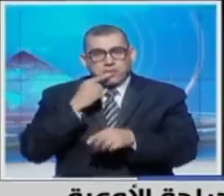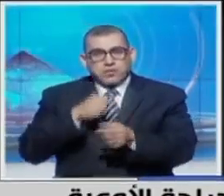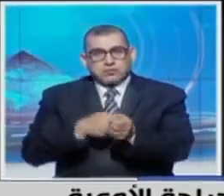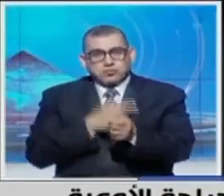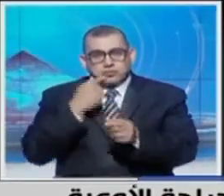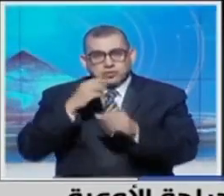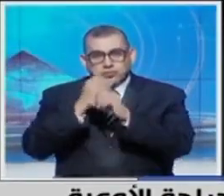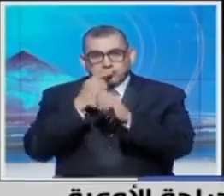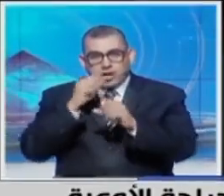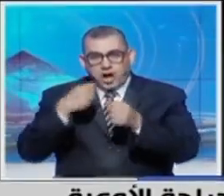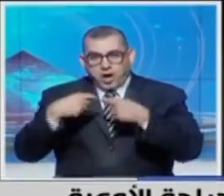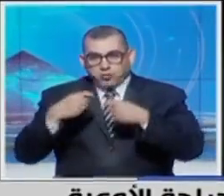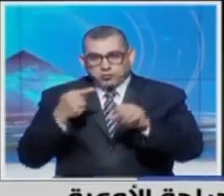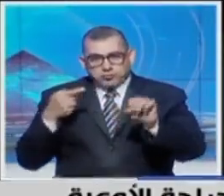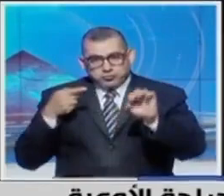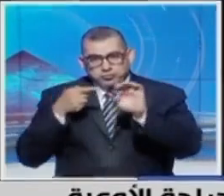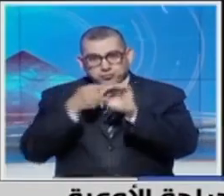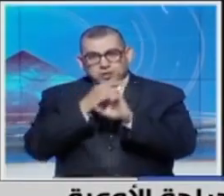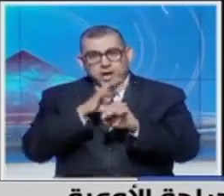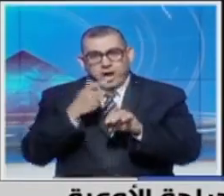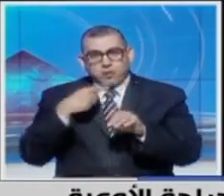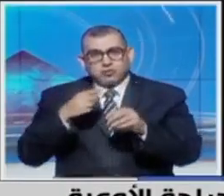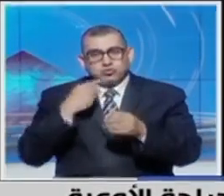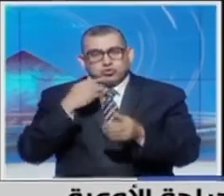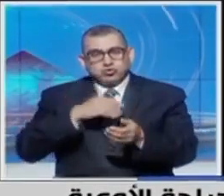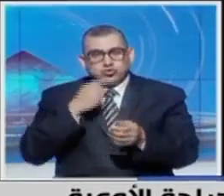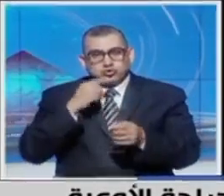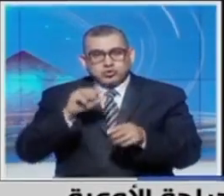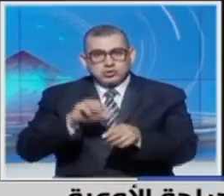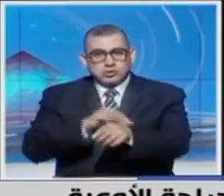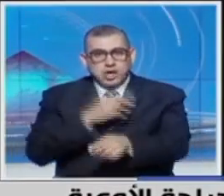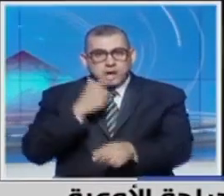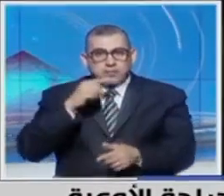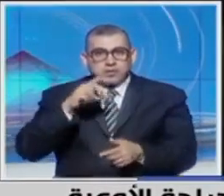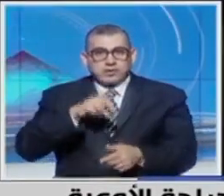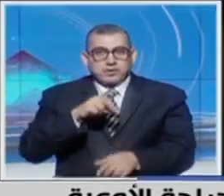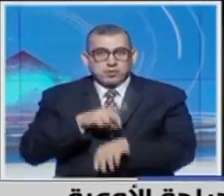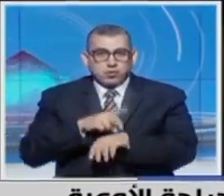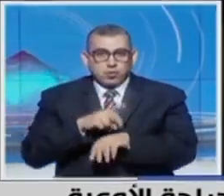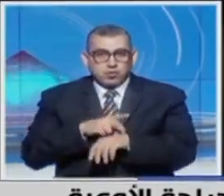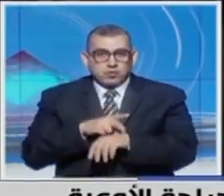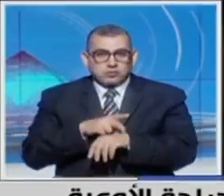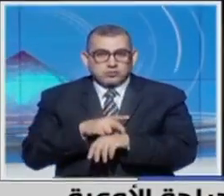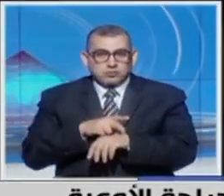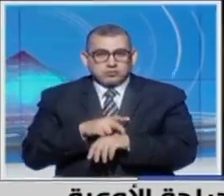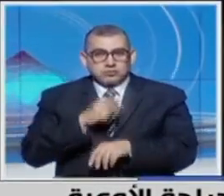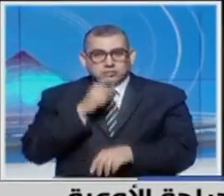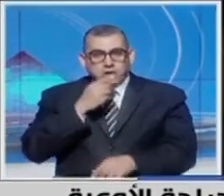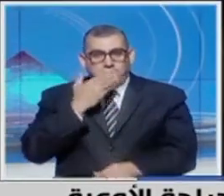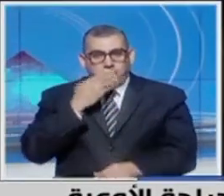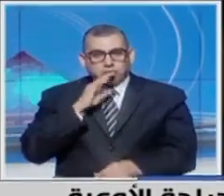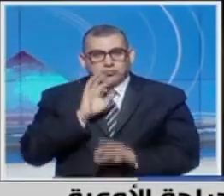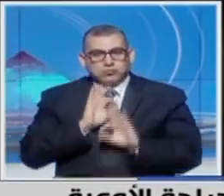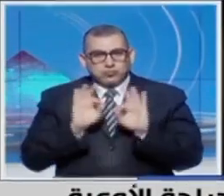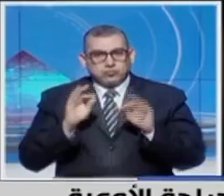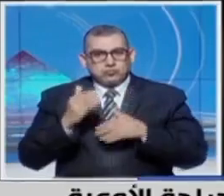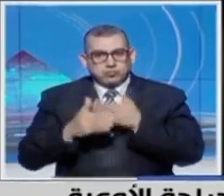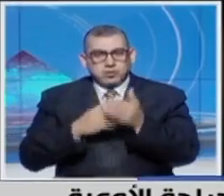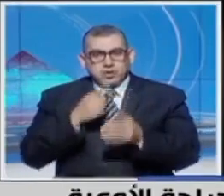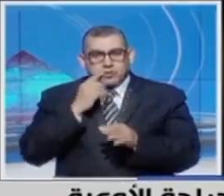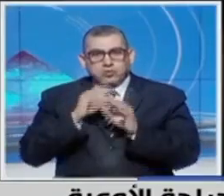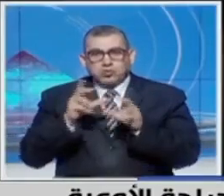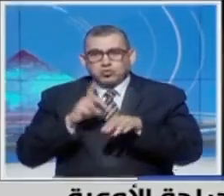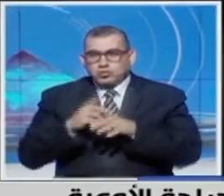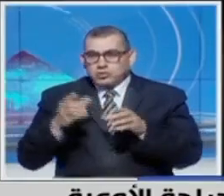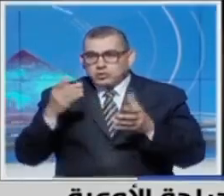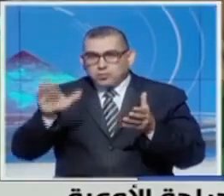بالأسطرة، شرايين الطرفية، الشريان السباتي. في الواقع الحمد لله في تجمع علمي